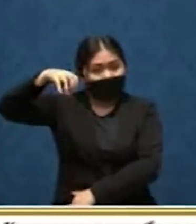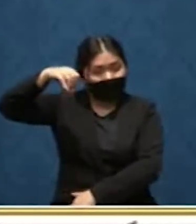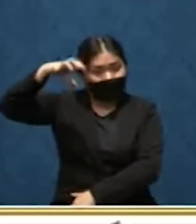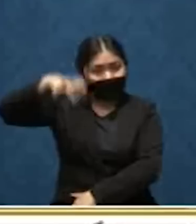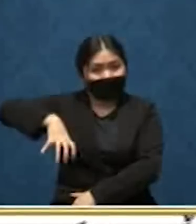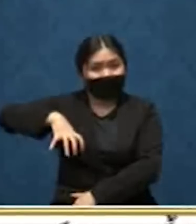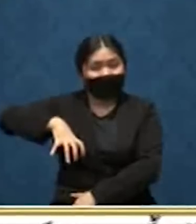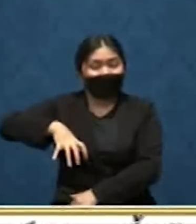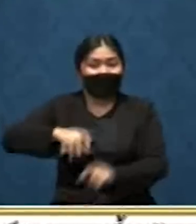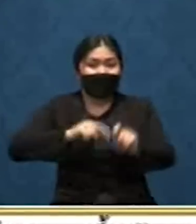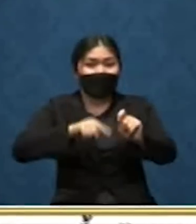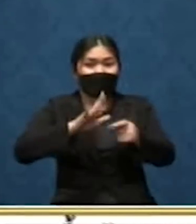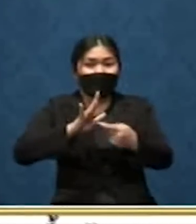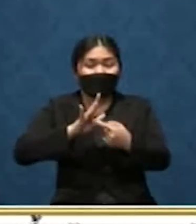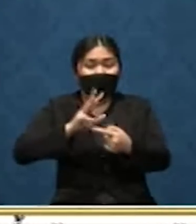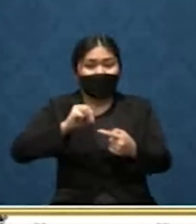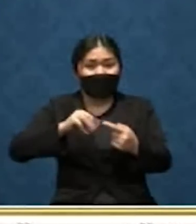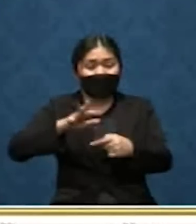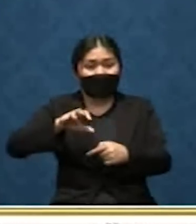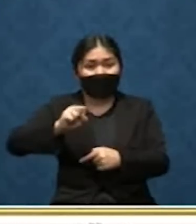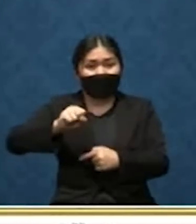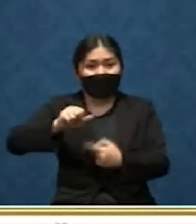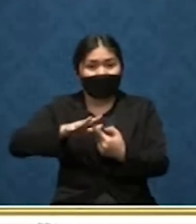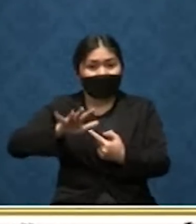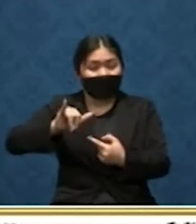อำเผอแ่สายจังหวดเชียลาย ตรนี้นะครับ